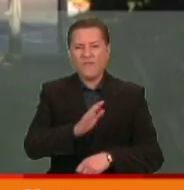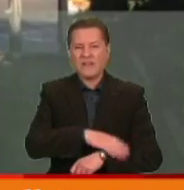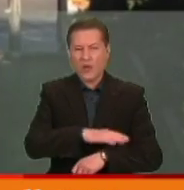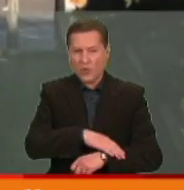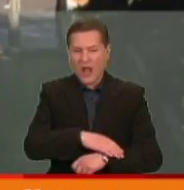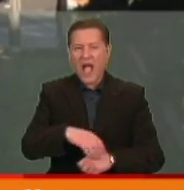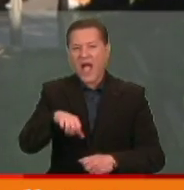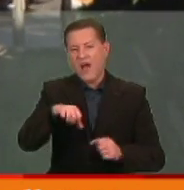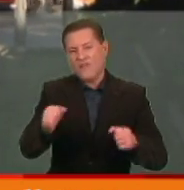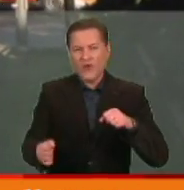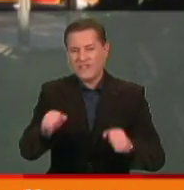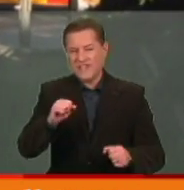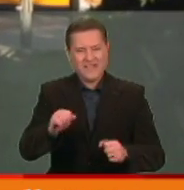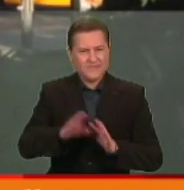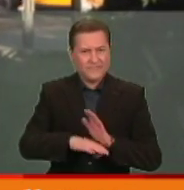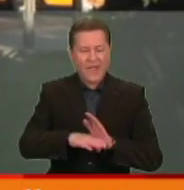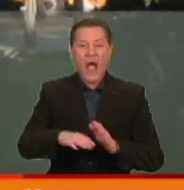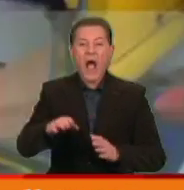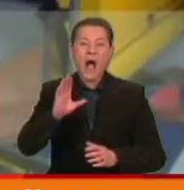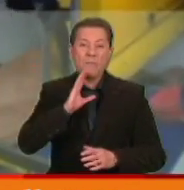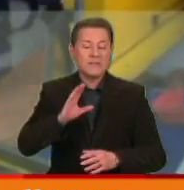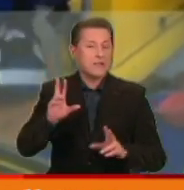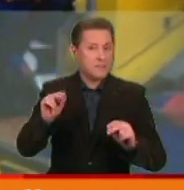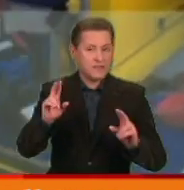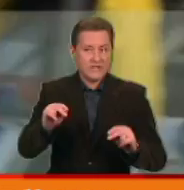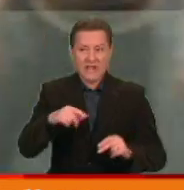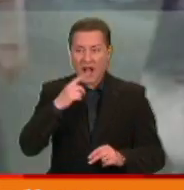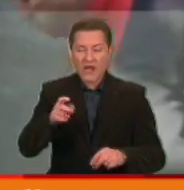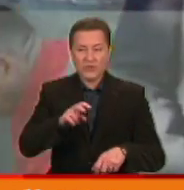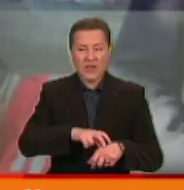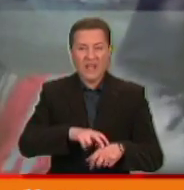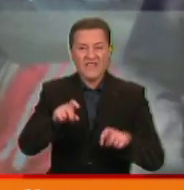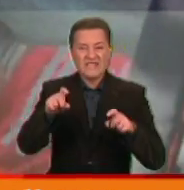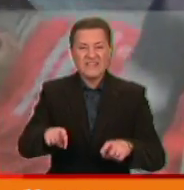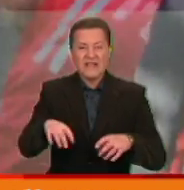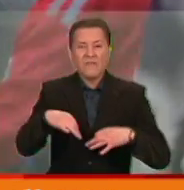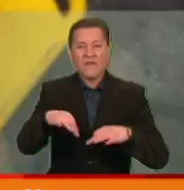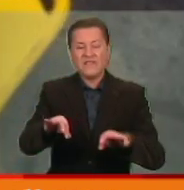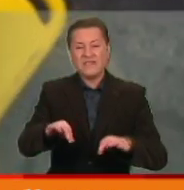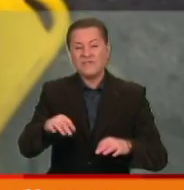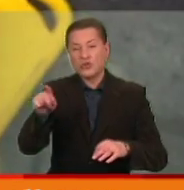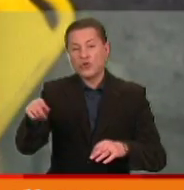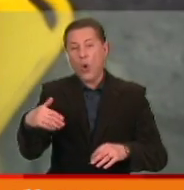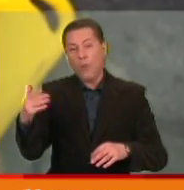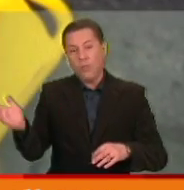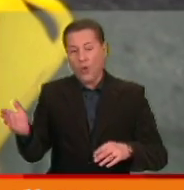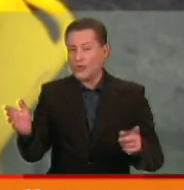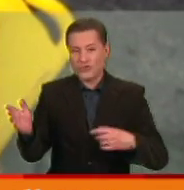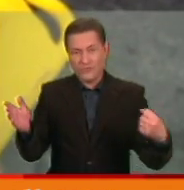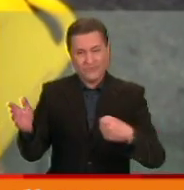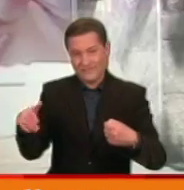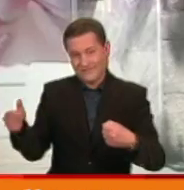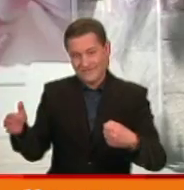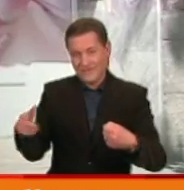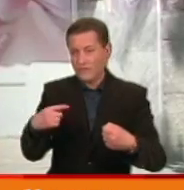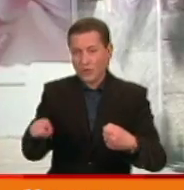водій відбувся саднами. А пацієнтці просто пощастило, кажуть лікарі. Вона сиділа в автівці з того боку, що не зазнав удару і під